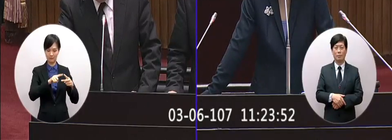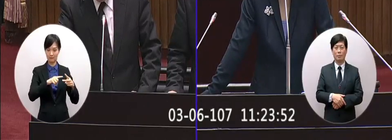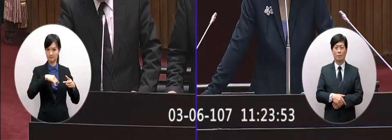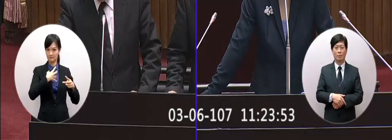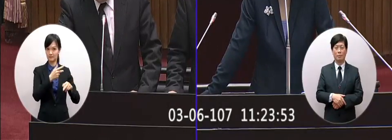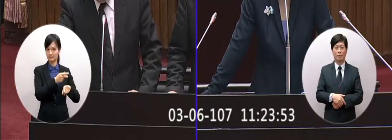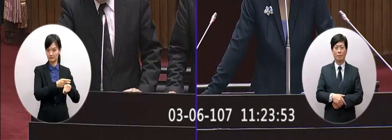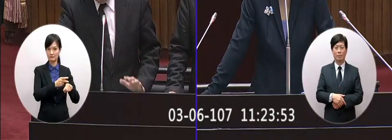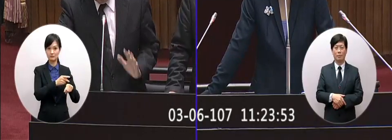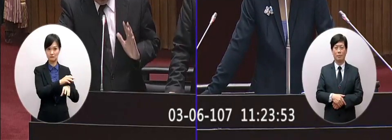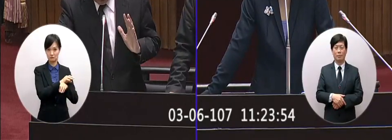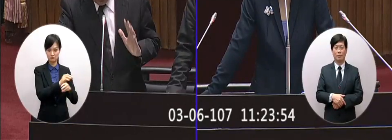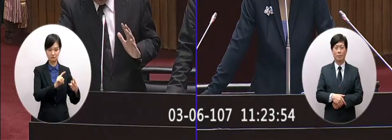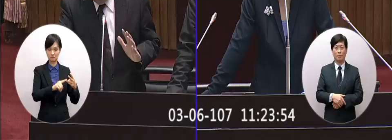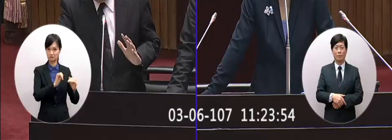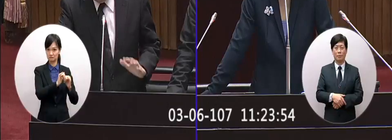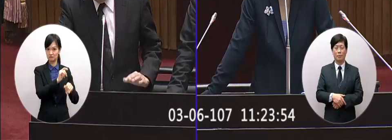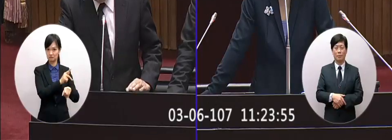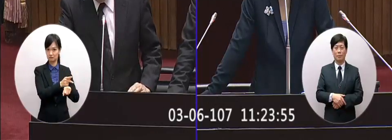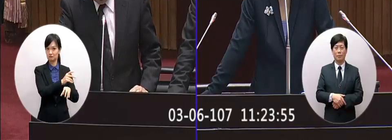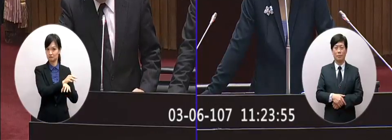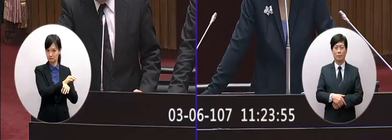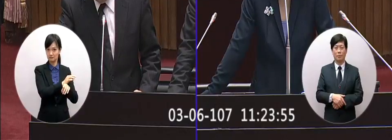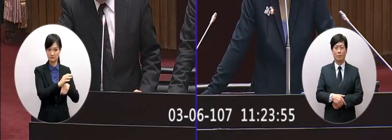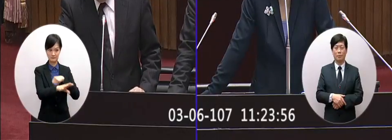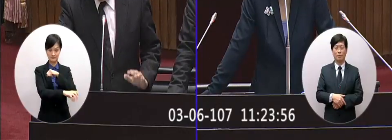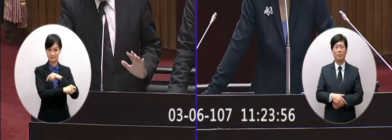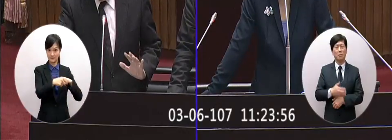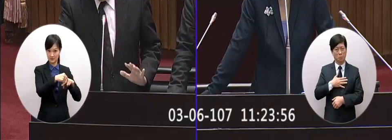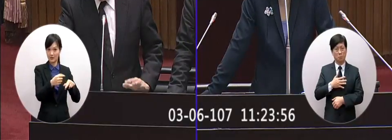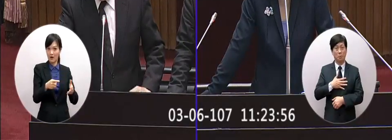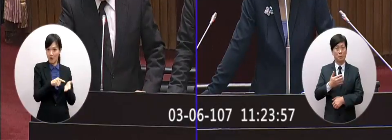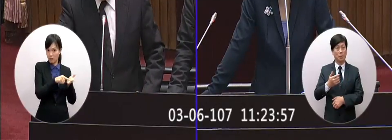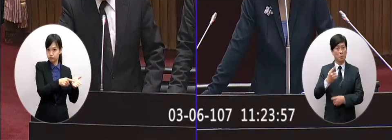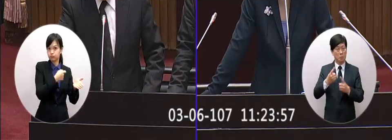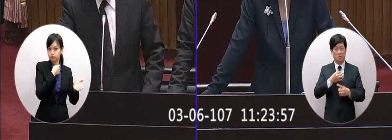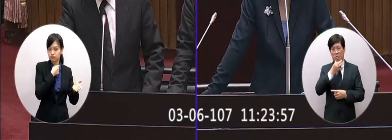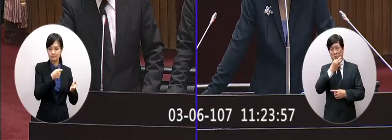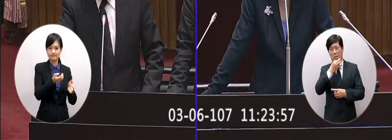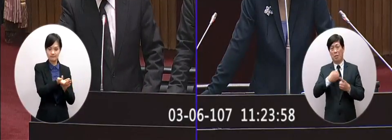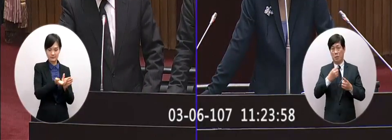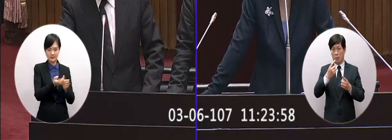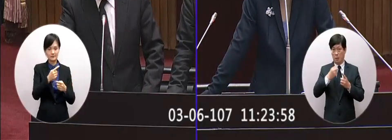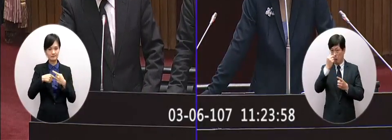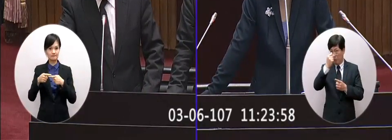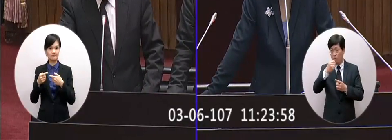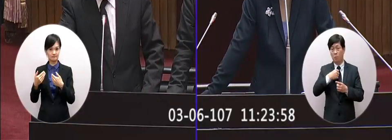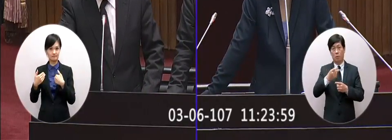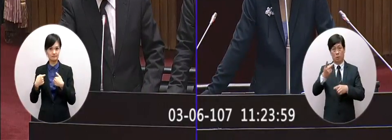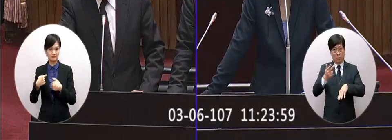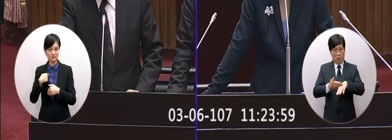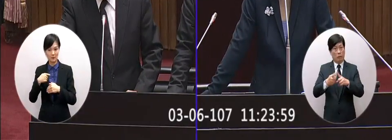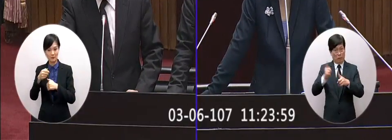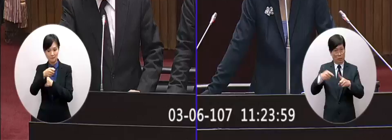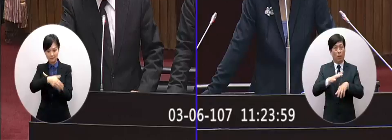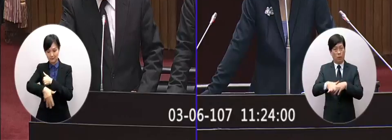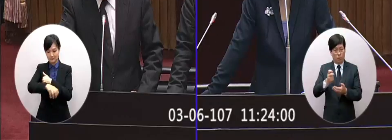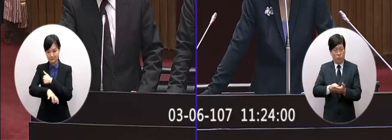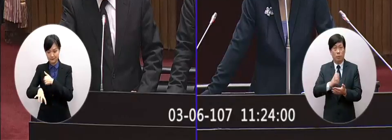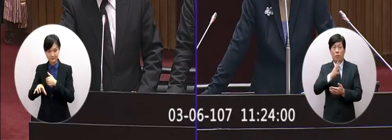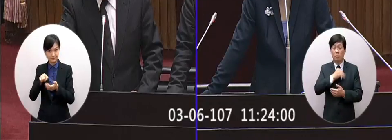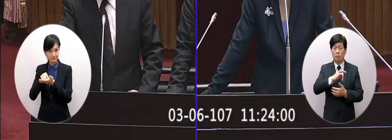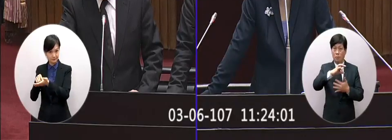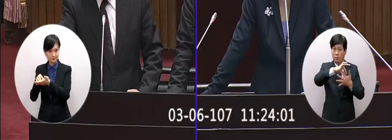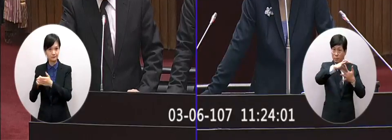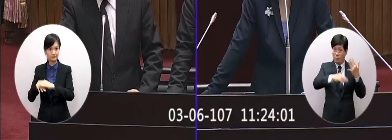的基金，它一定都会汇到相关的部会。 我知道一些比较敏感的科技人才的确是这样子，但是呢，31项